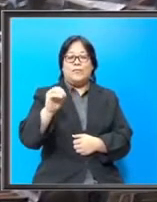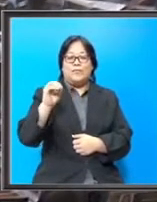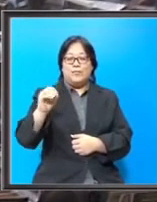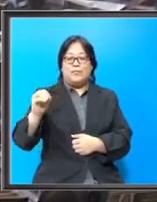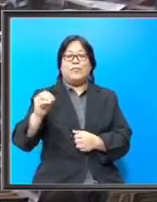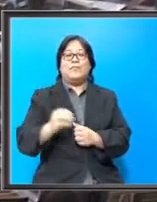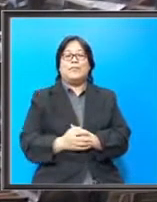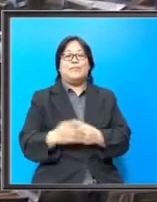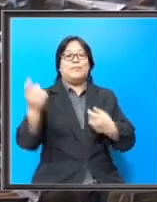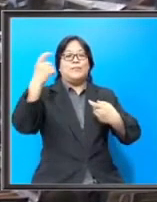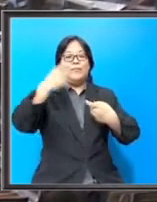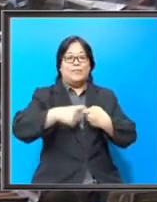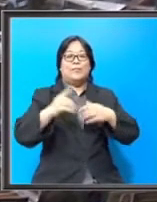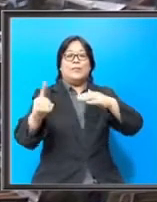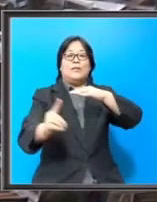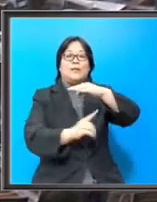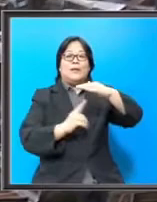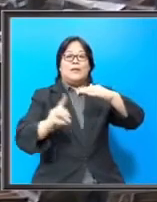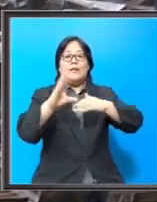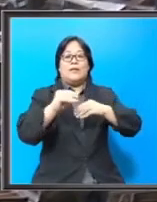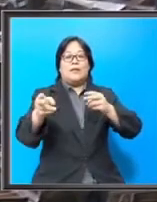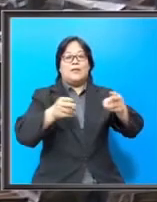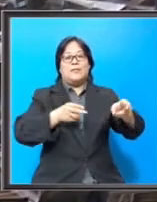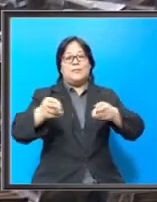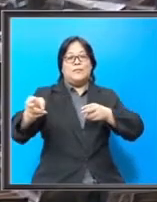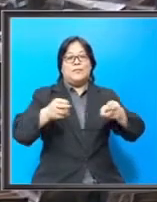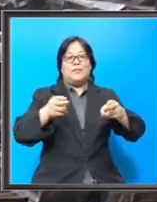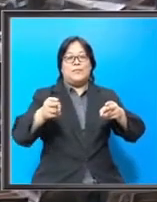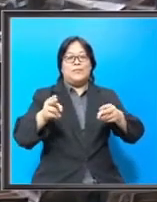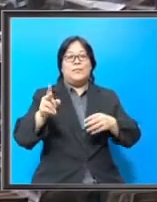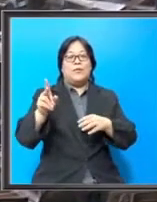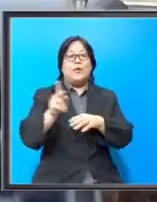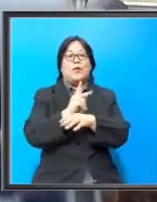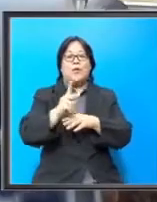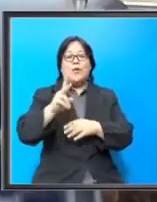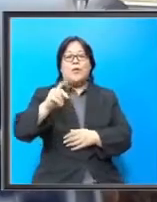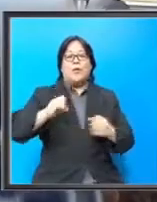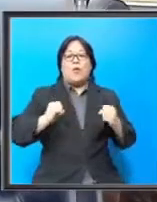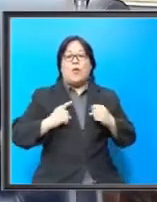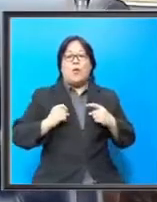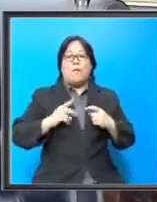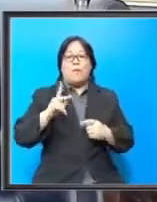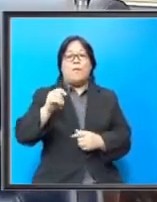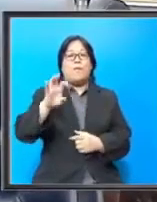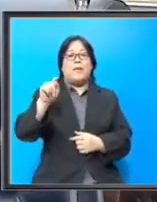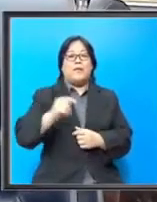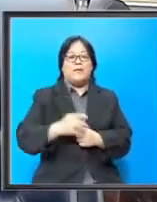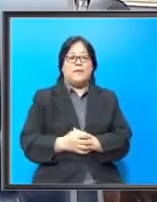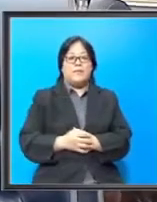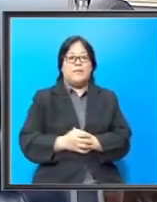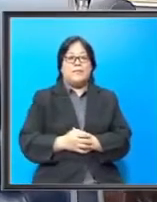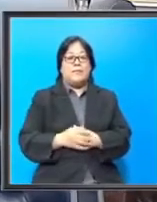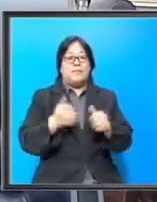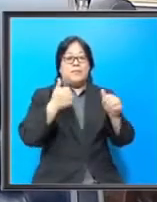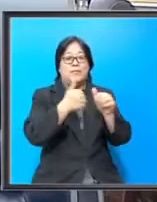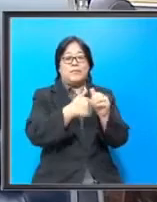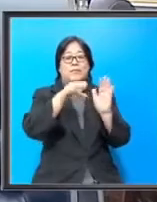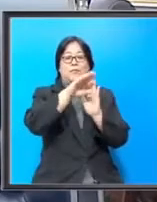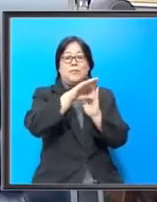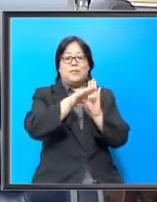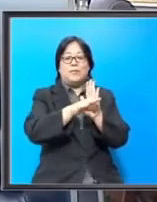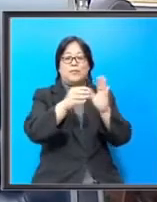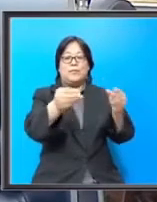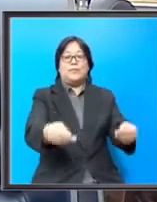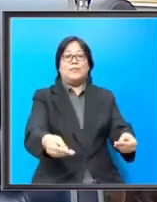200 berkenaan dengan Dasa dan pengurusan koprak eh dalam peruntukkan